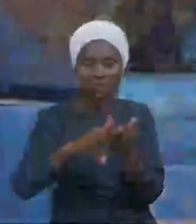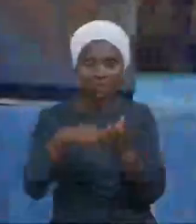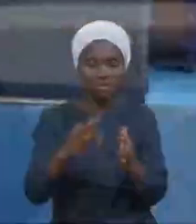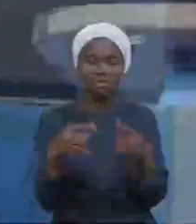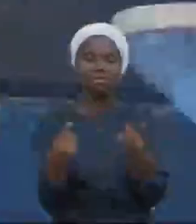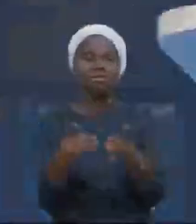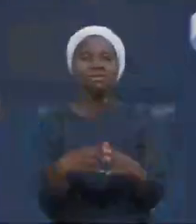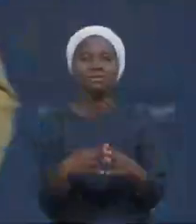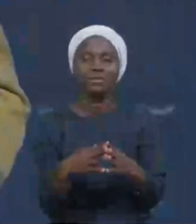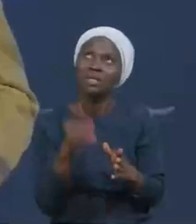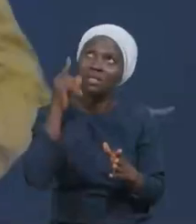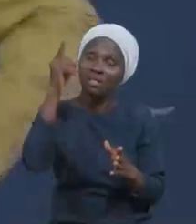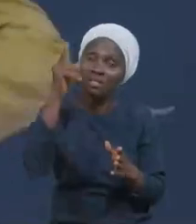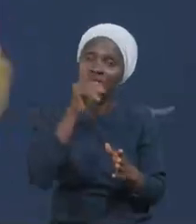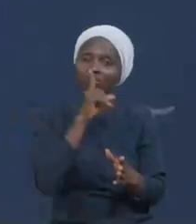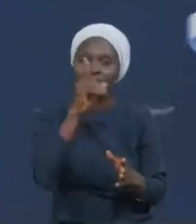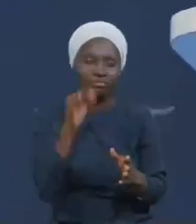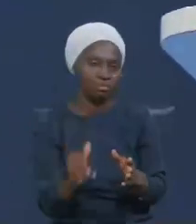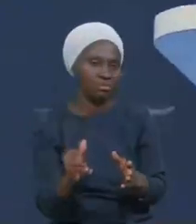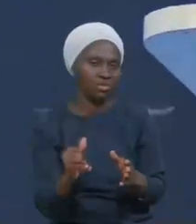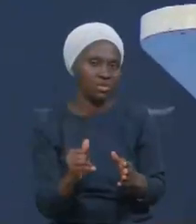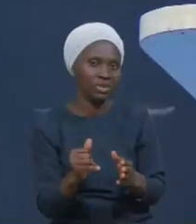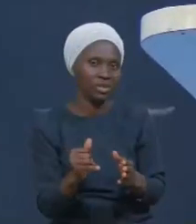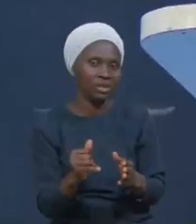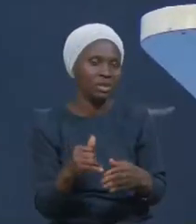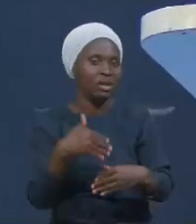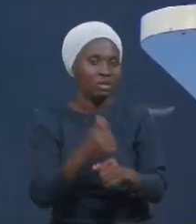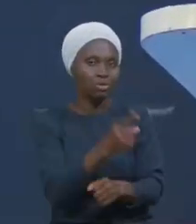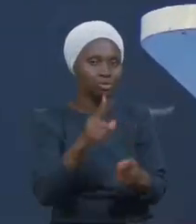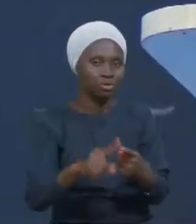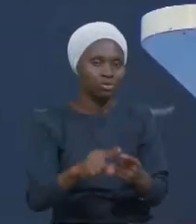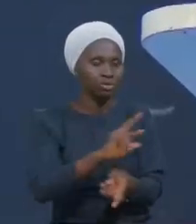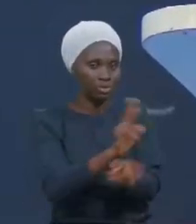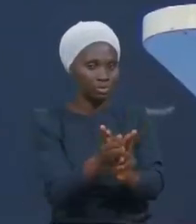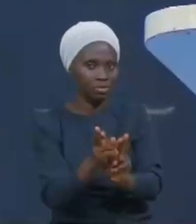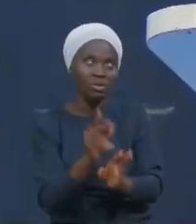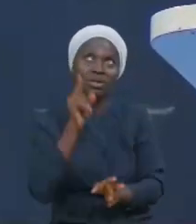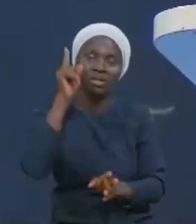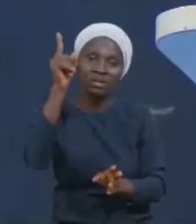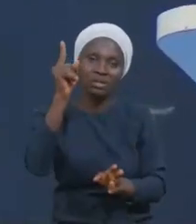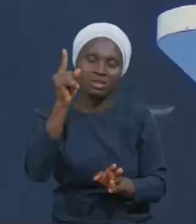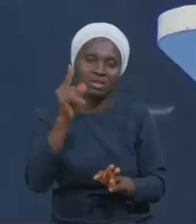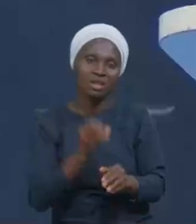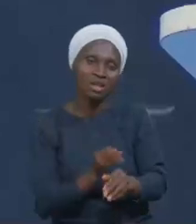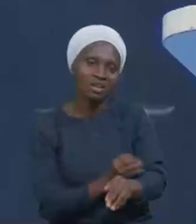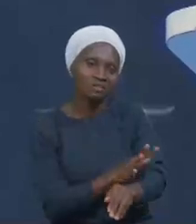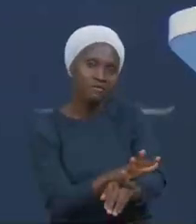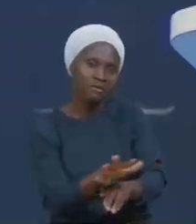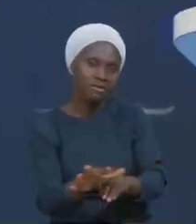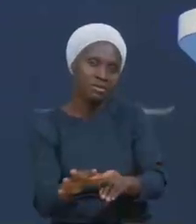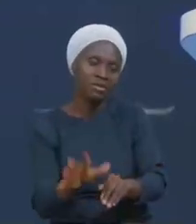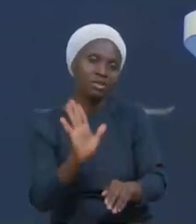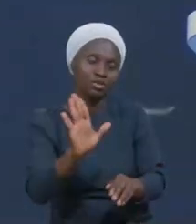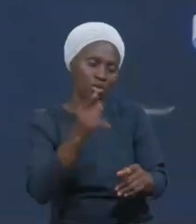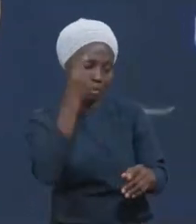t'amène à te repentir. Il conduit ton esprit, il influence ta pensée à dire, « Oh, mes